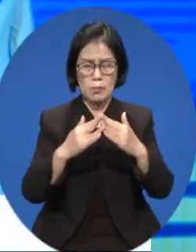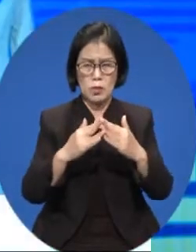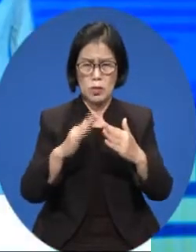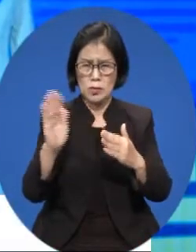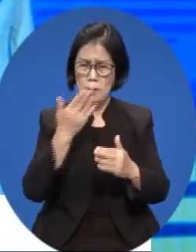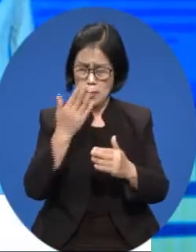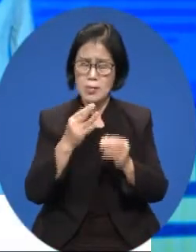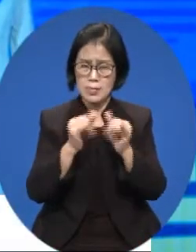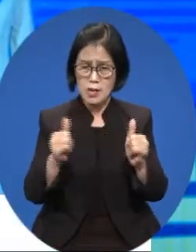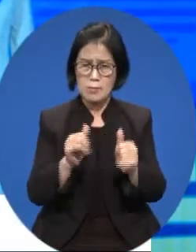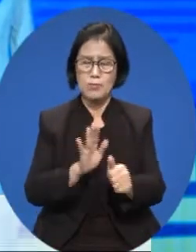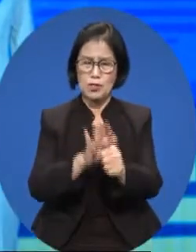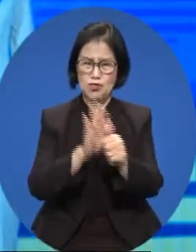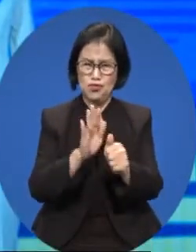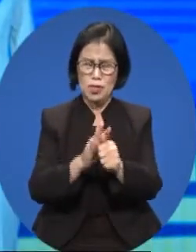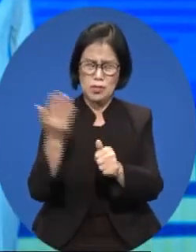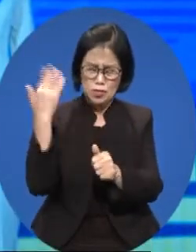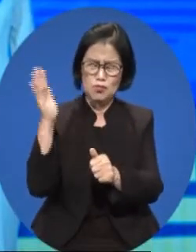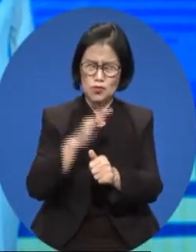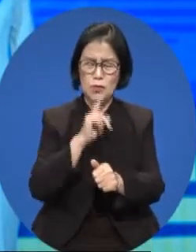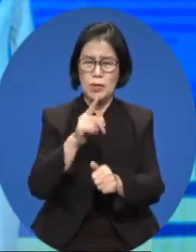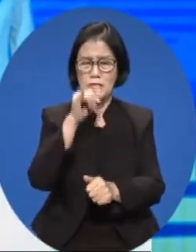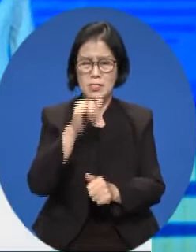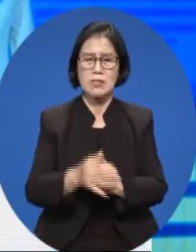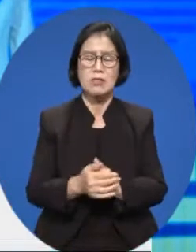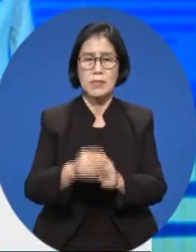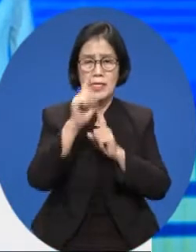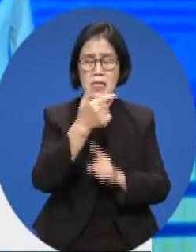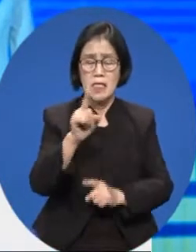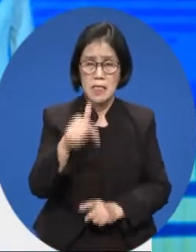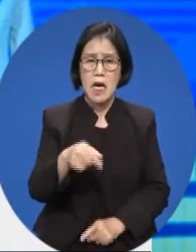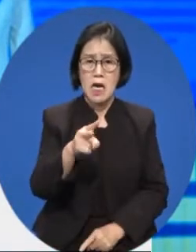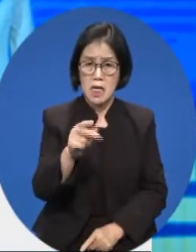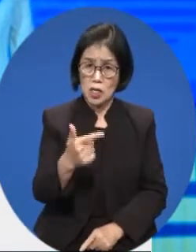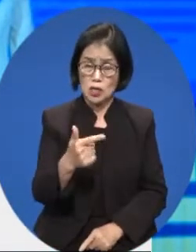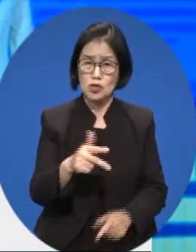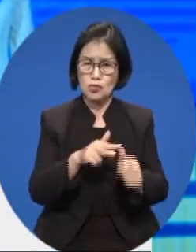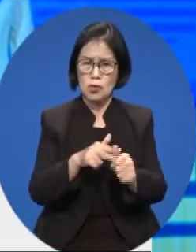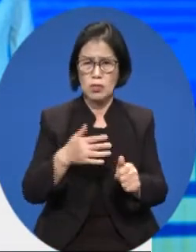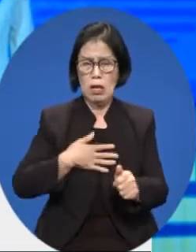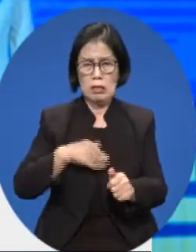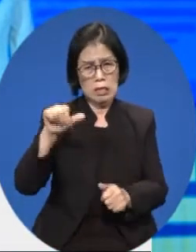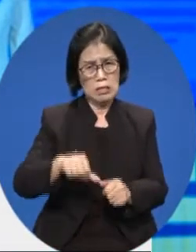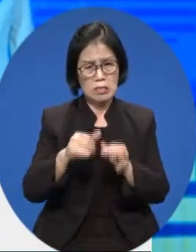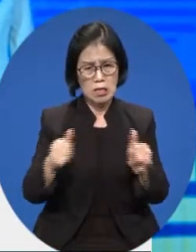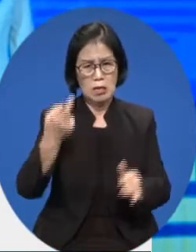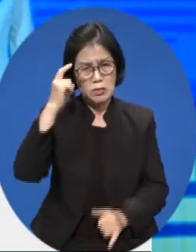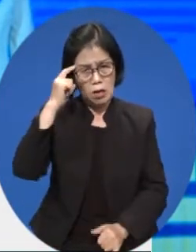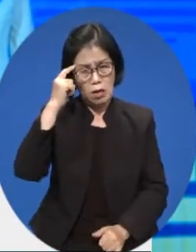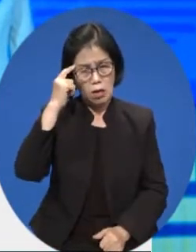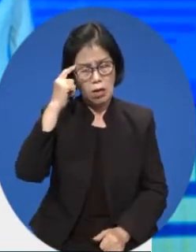밀어 준다 라는 그런 얘기 하셨잖아요 그러면 이낙연 후보 같은 경우에는 라는 안 될 사람이다 라고 생각할 수밖에